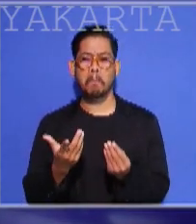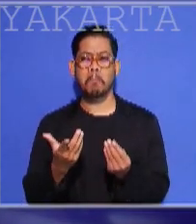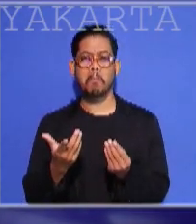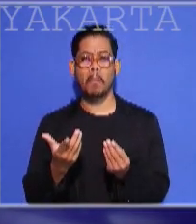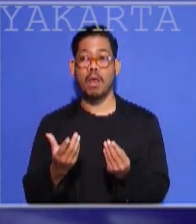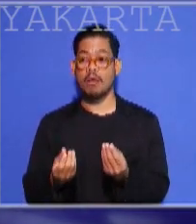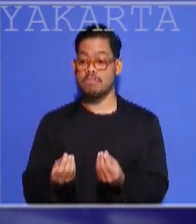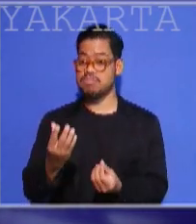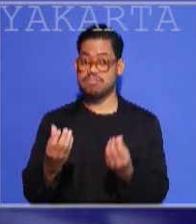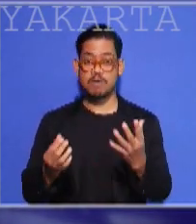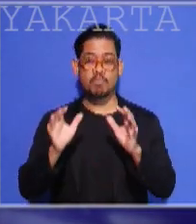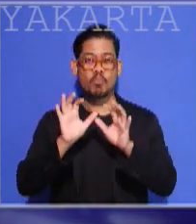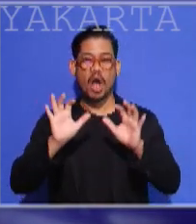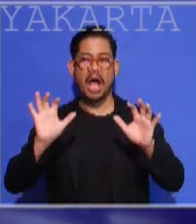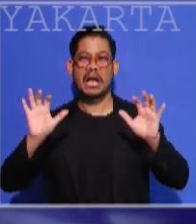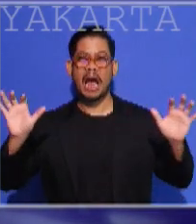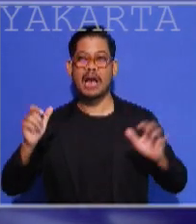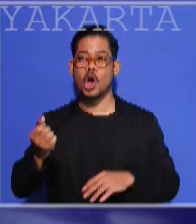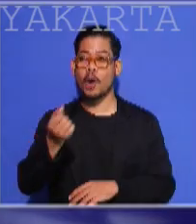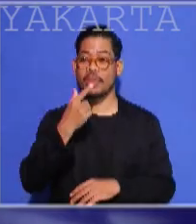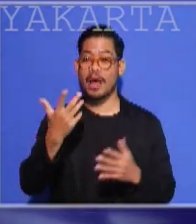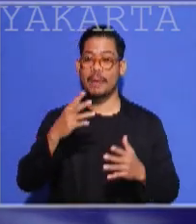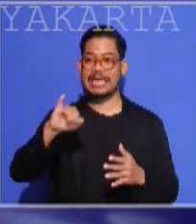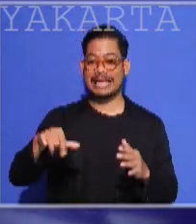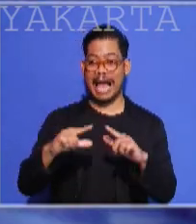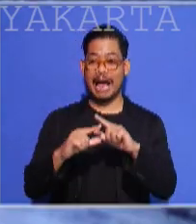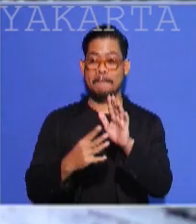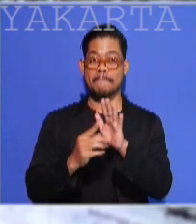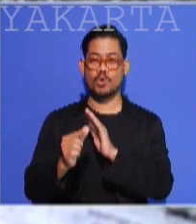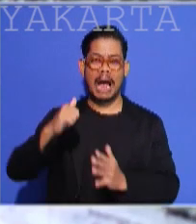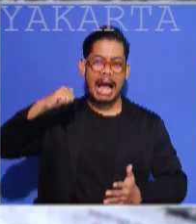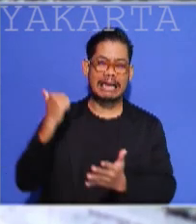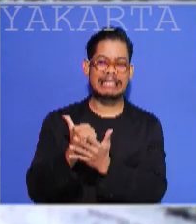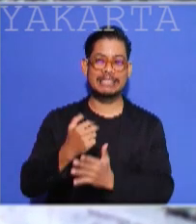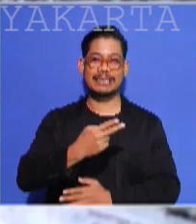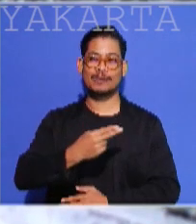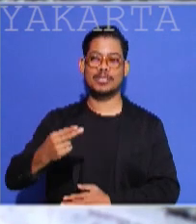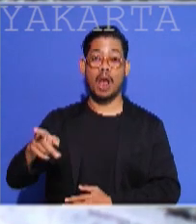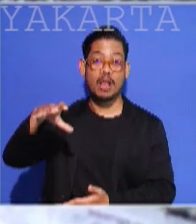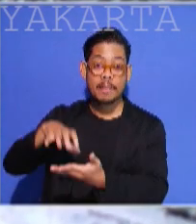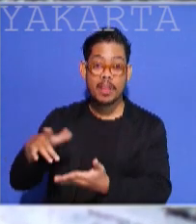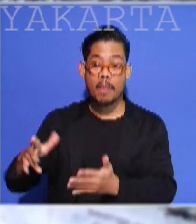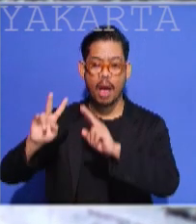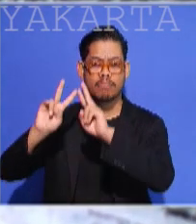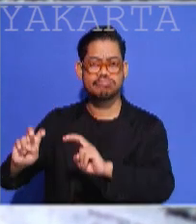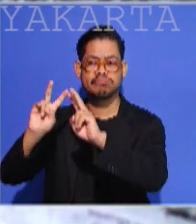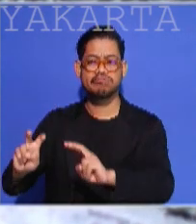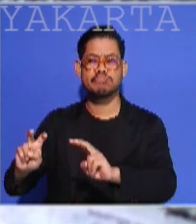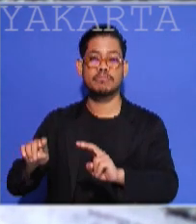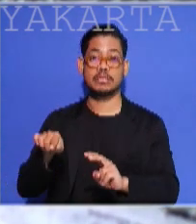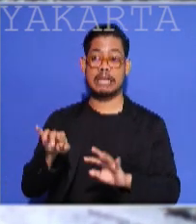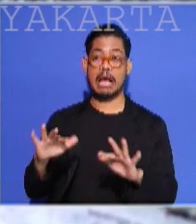herbal serta jamu asli Indonesia yang mulai langka ditemui. Ya, selain menjadi pusat lokasi penelitian mahasiswa maupun